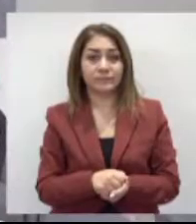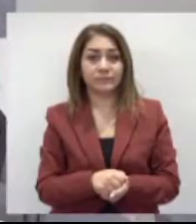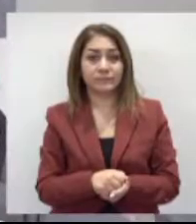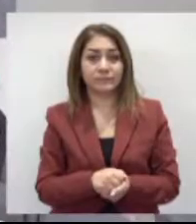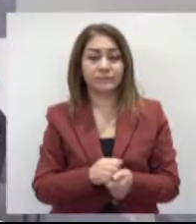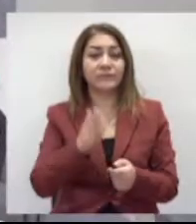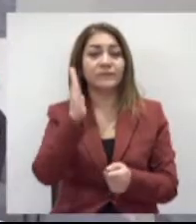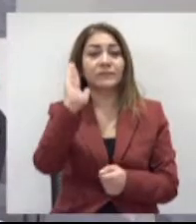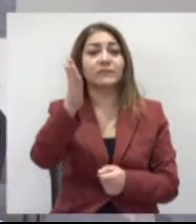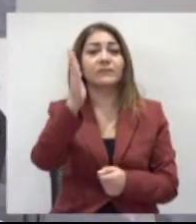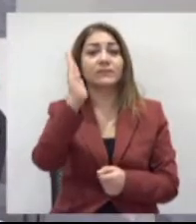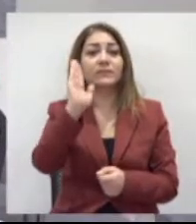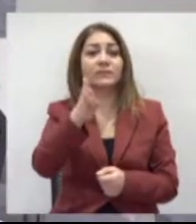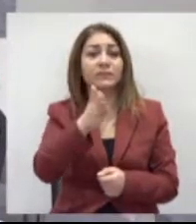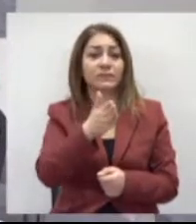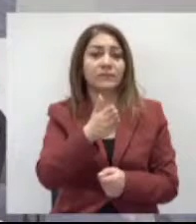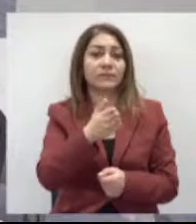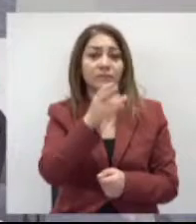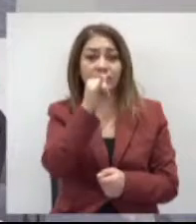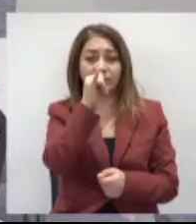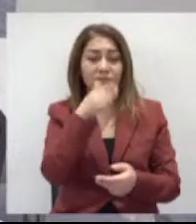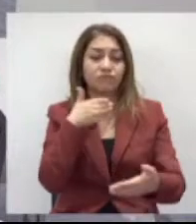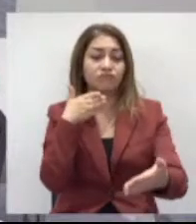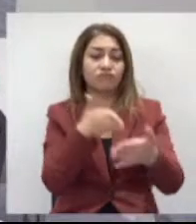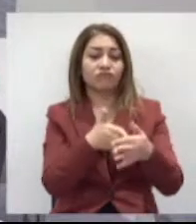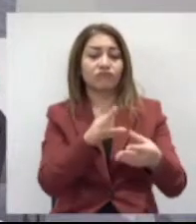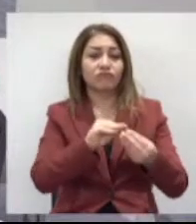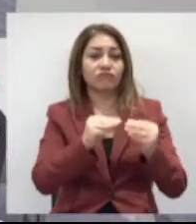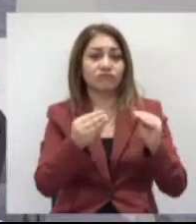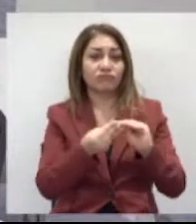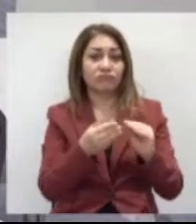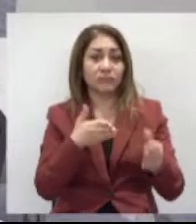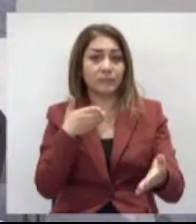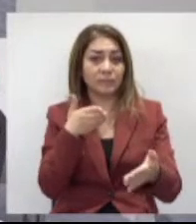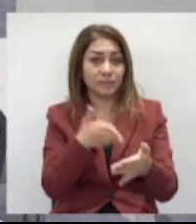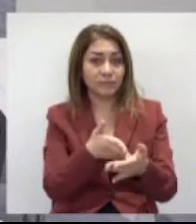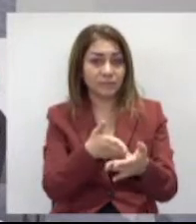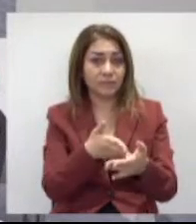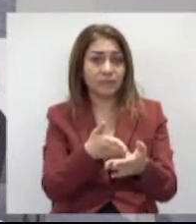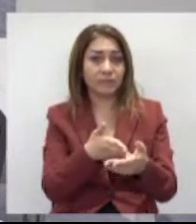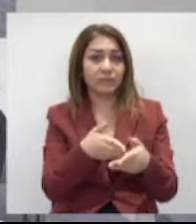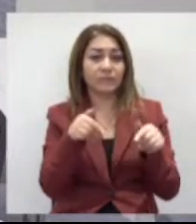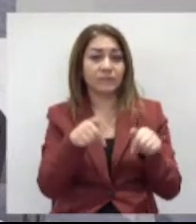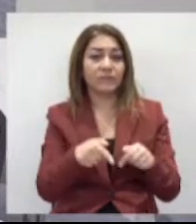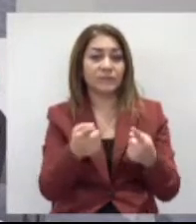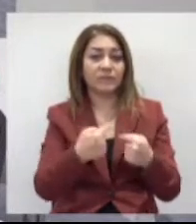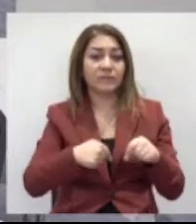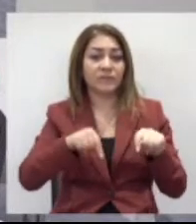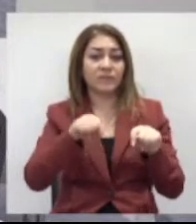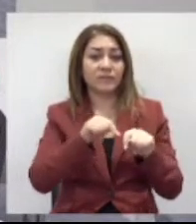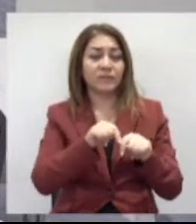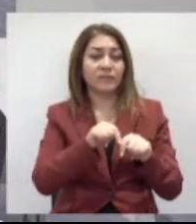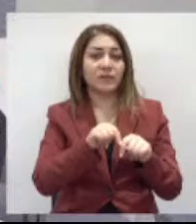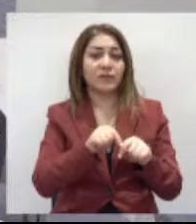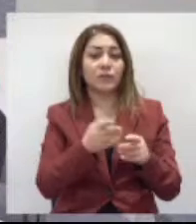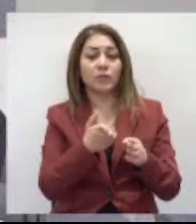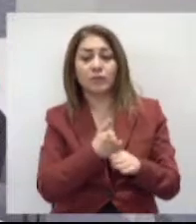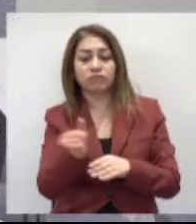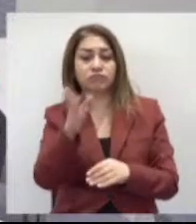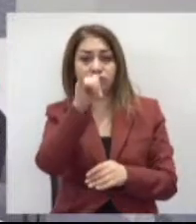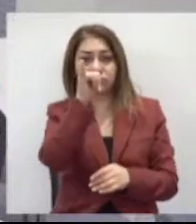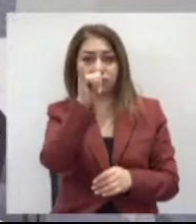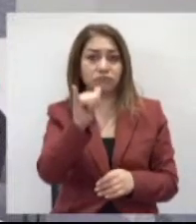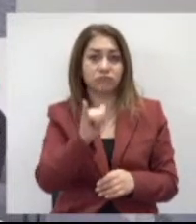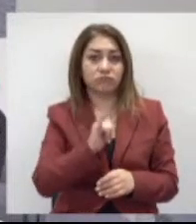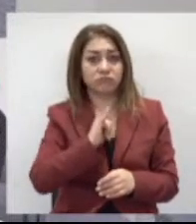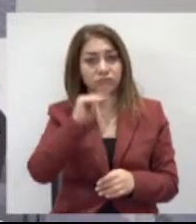էության հետագայում չկանգնելու մի խնդրի առջև, որ այս շրջանակից դուրս չենք կարող գալ, ես